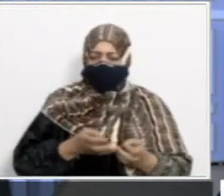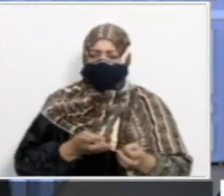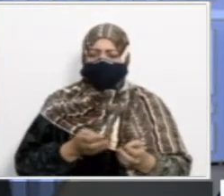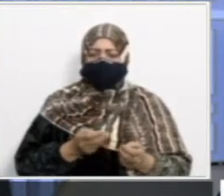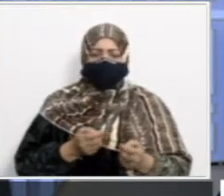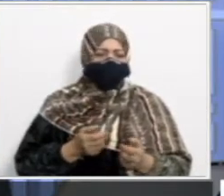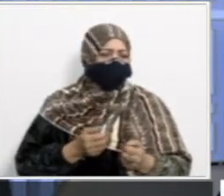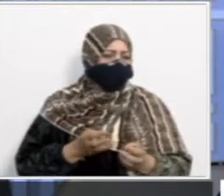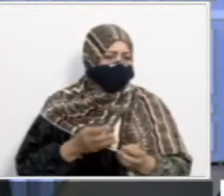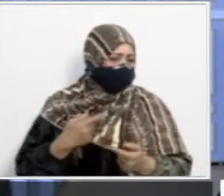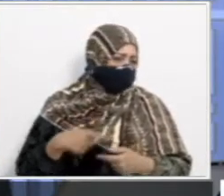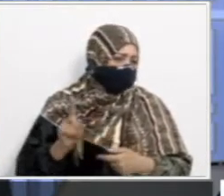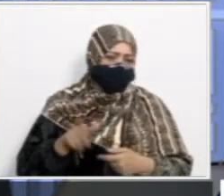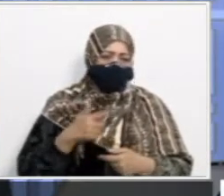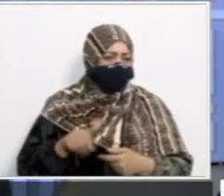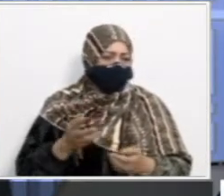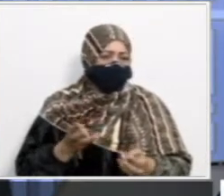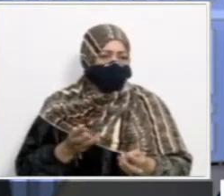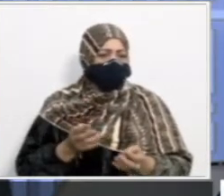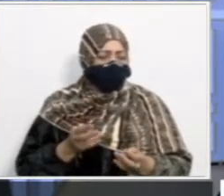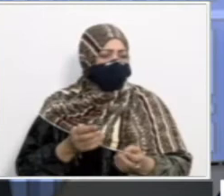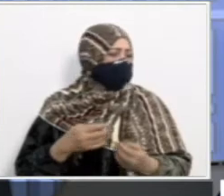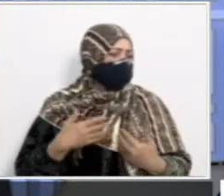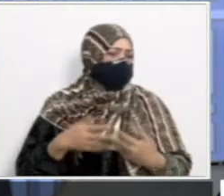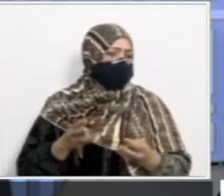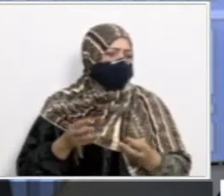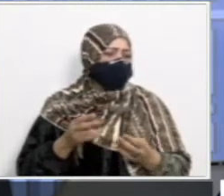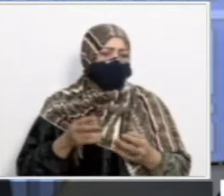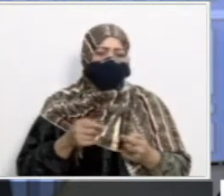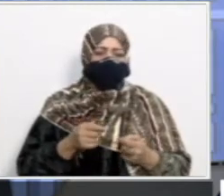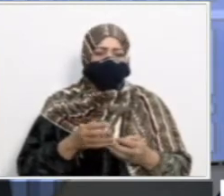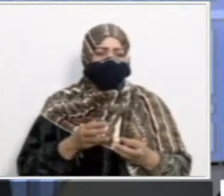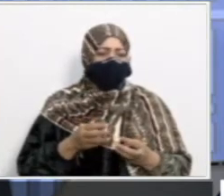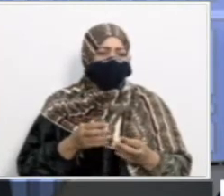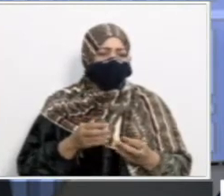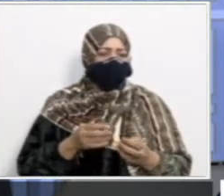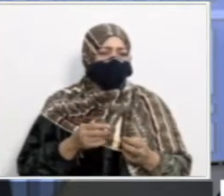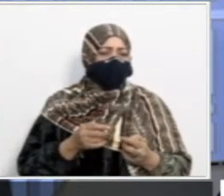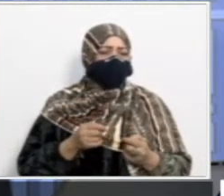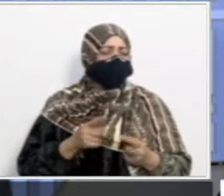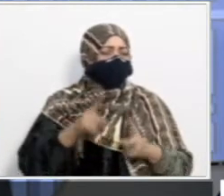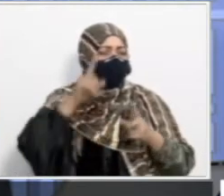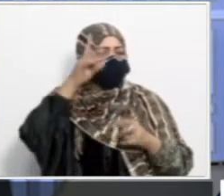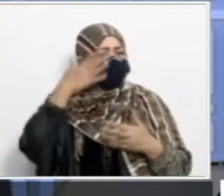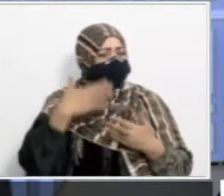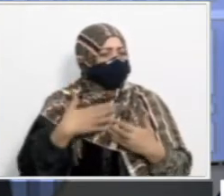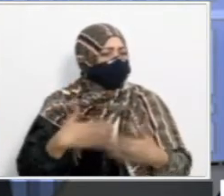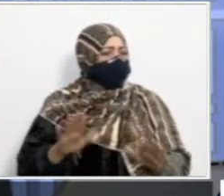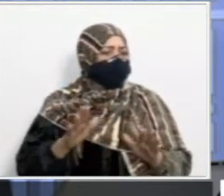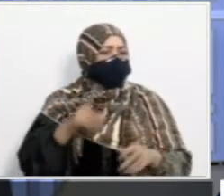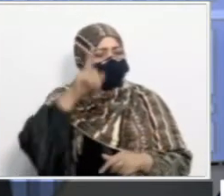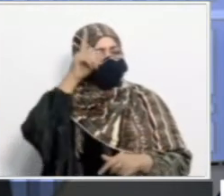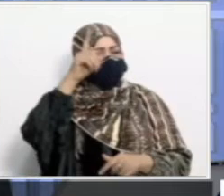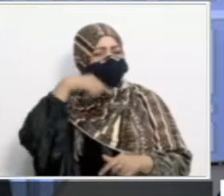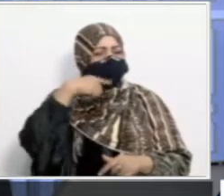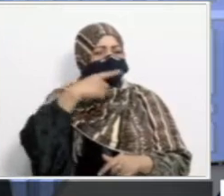يتأتى، لأن الله عز وجل ما يقول الله ما جعل الله لرجل من قلبين في